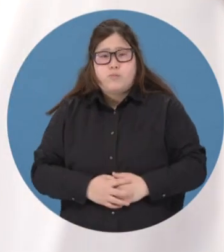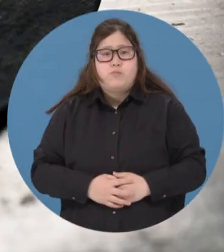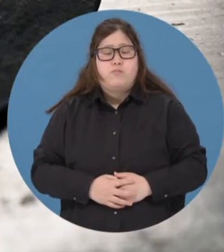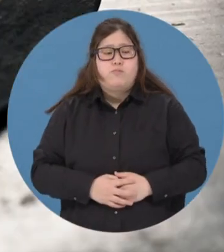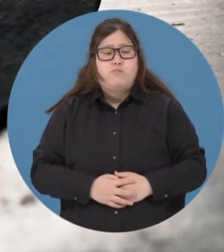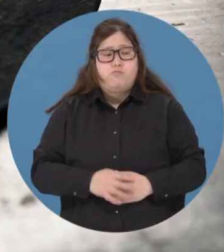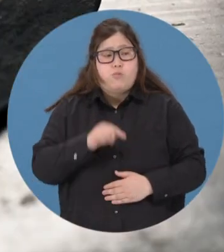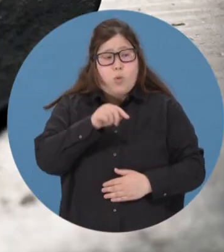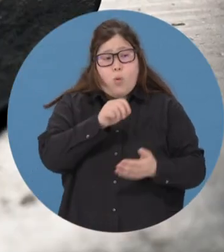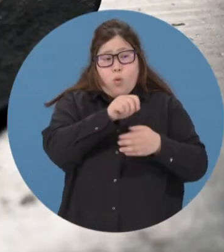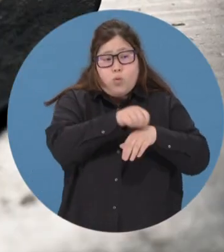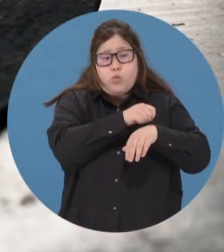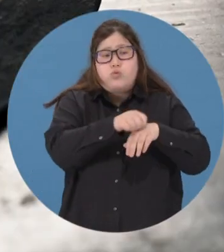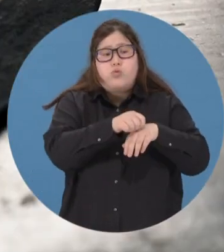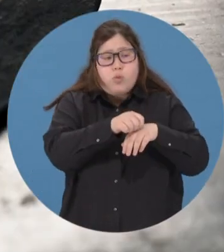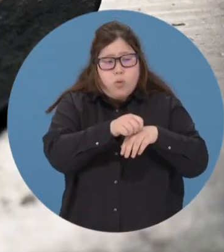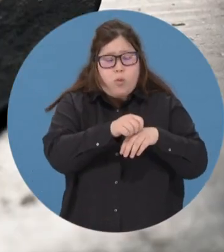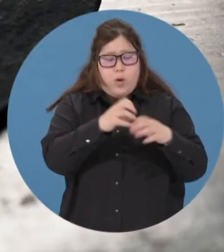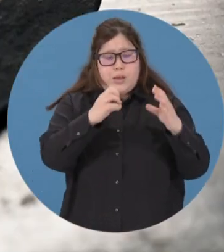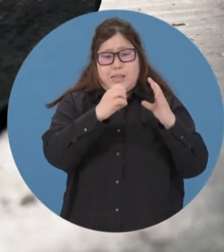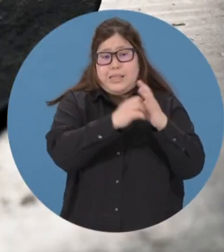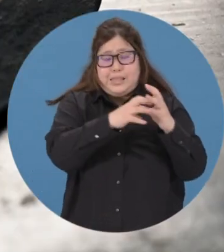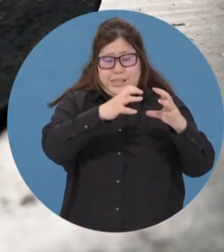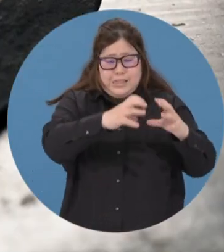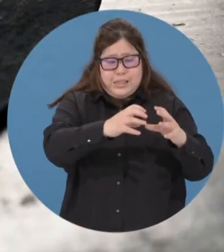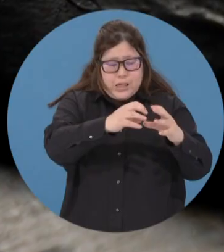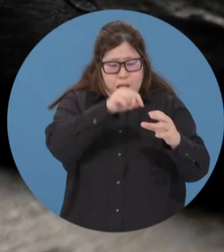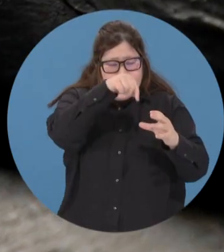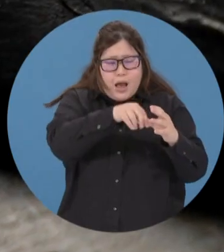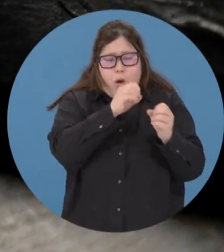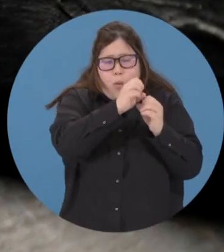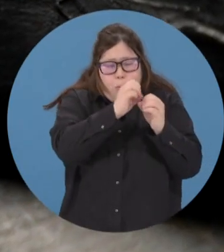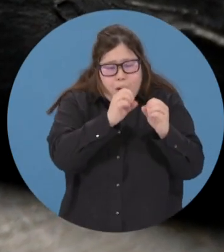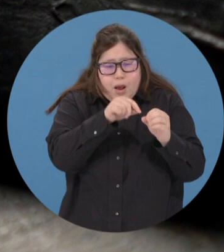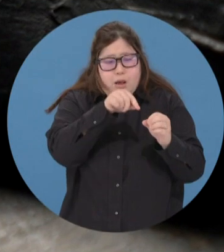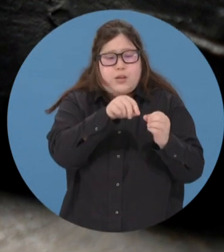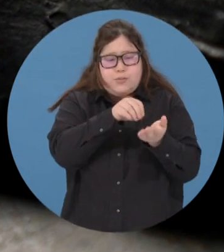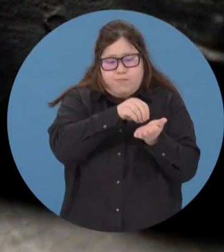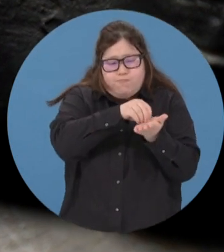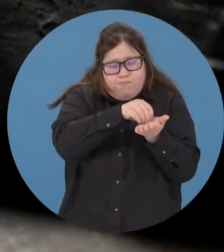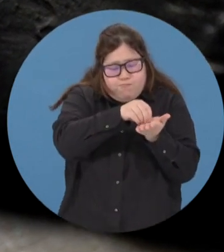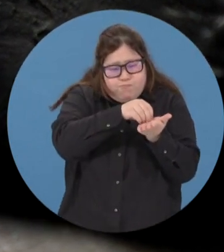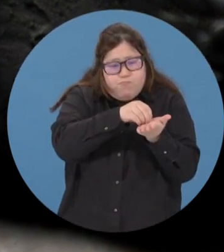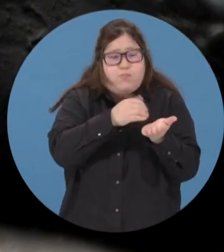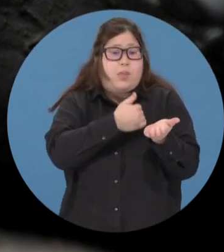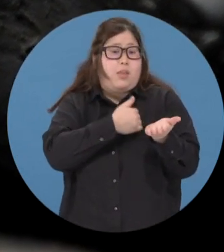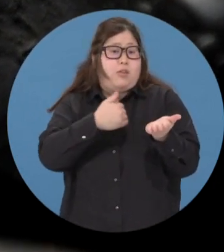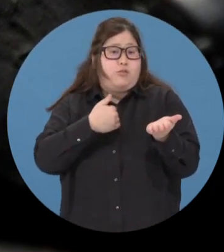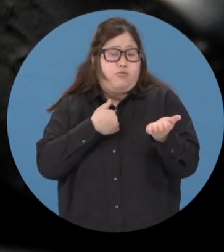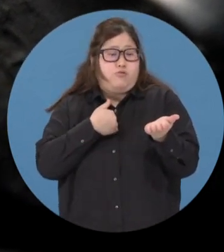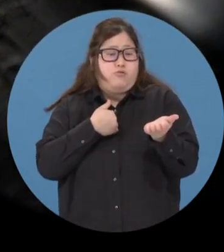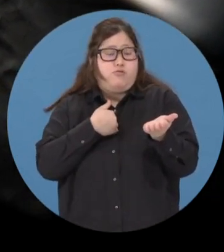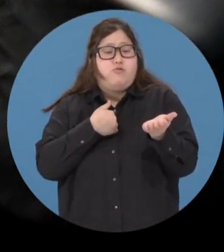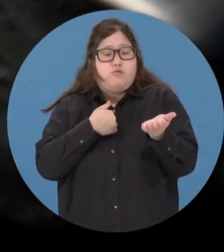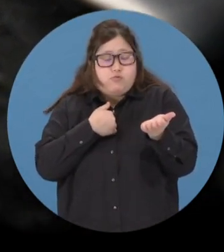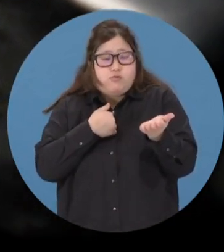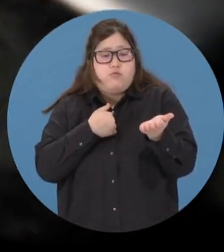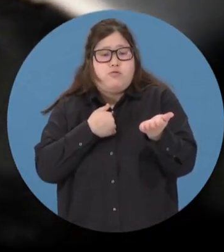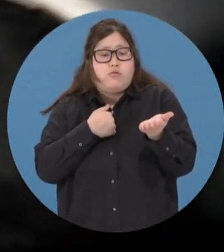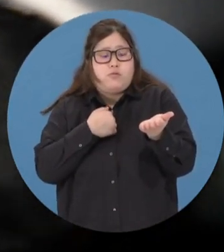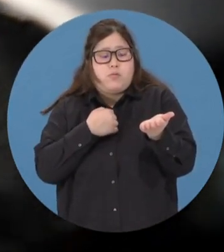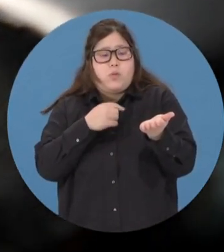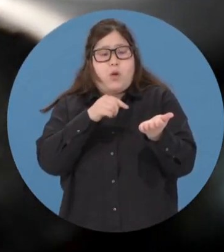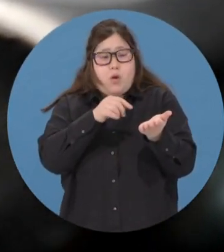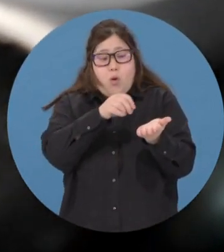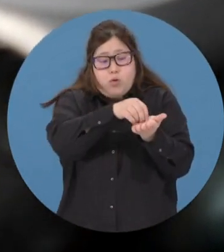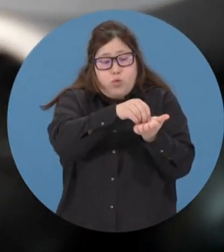はね、石がね、粒子が細かいんですよ。 はい、 だから炭がね、細かく擦れるんですよね。それとも水持